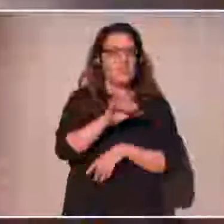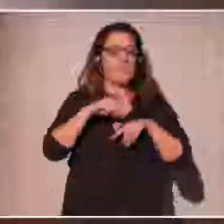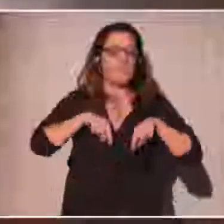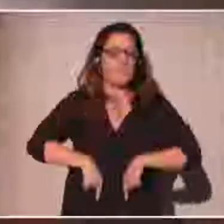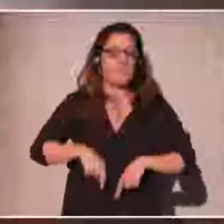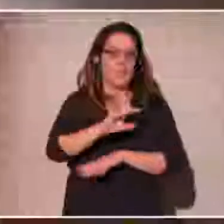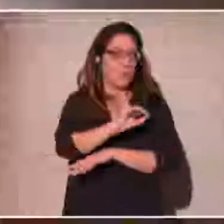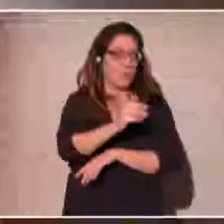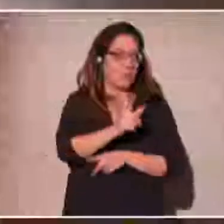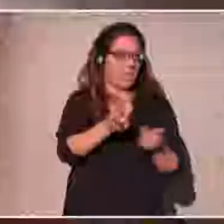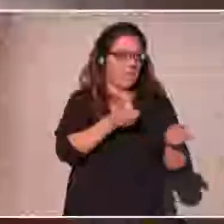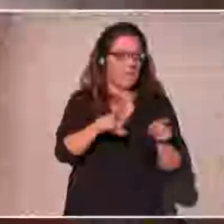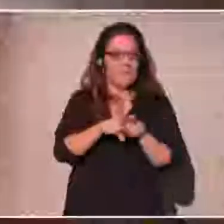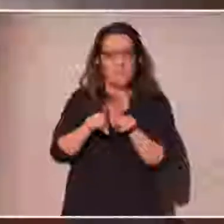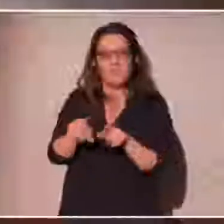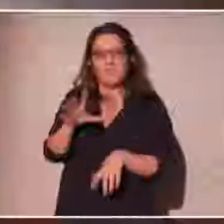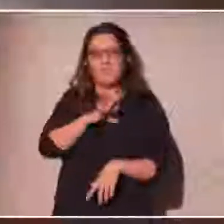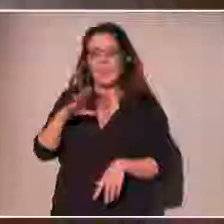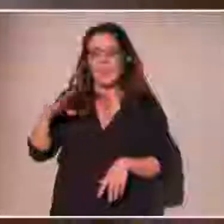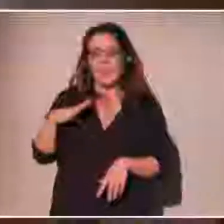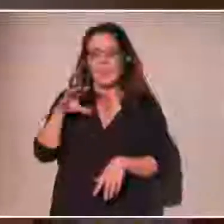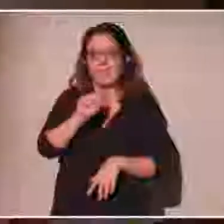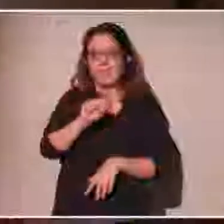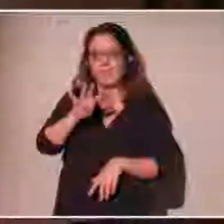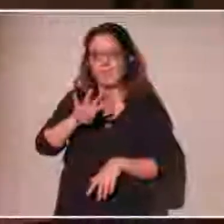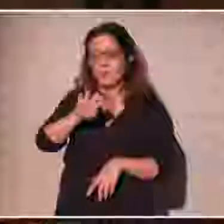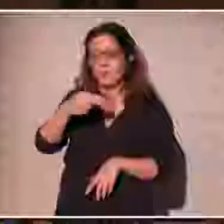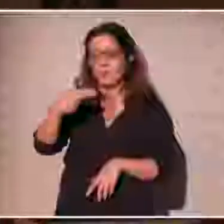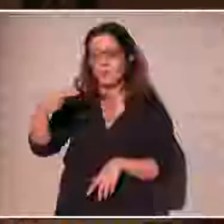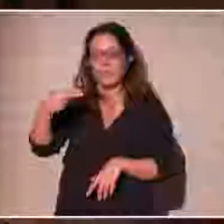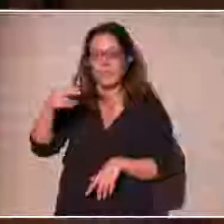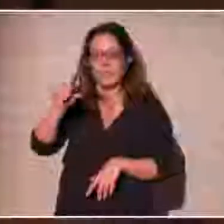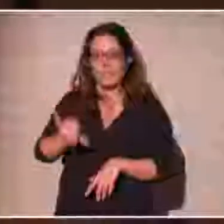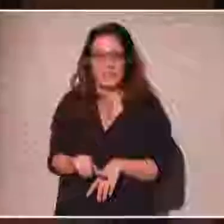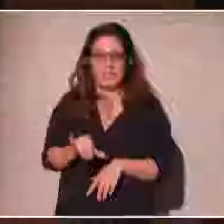le professeur Latanya Sweeney. Je vous invite à me rejoindre sur la scène.